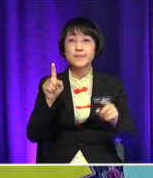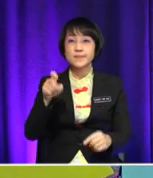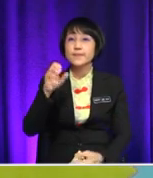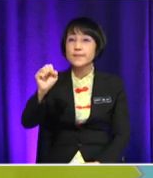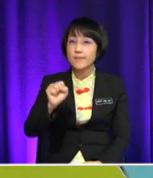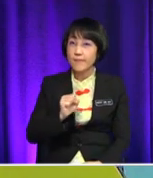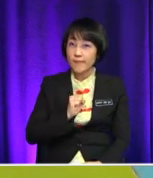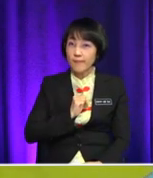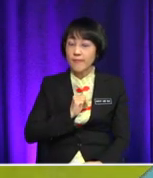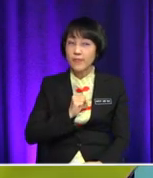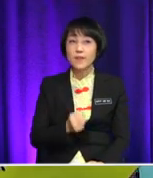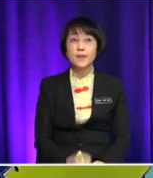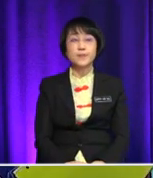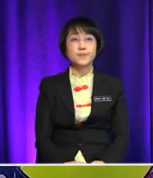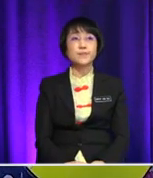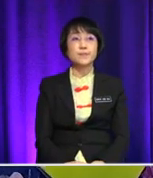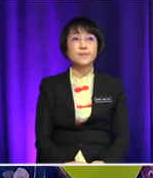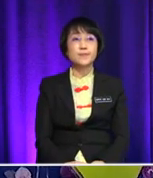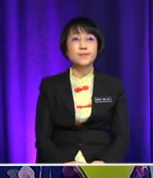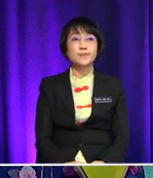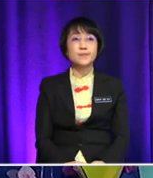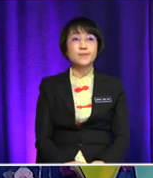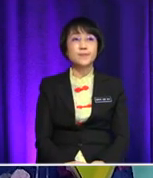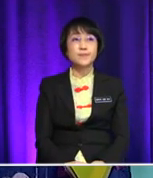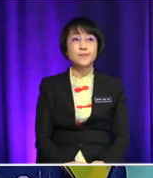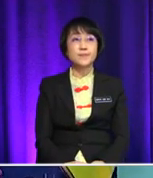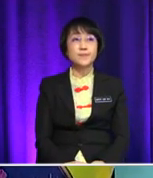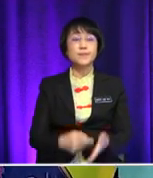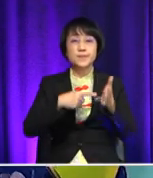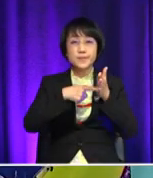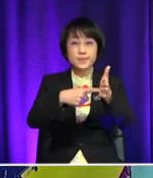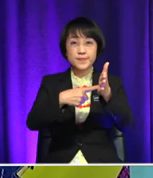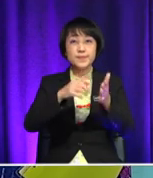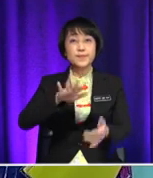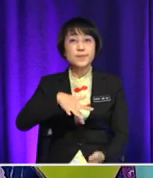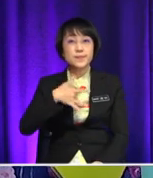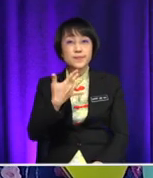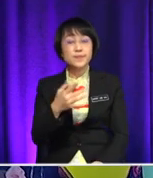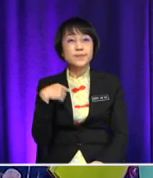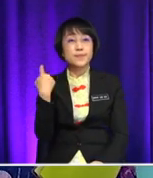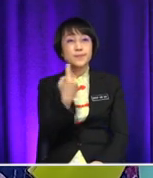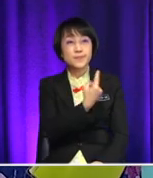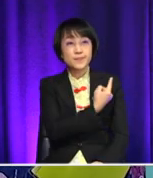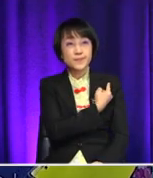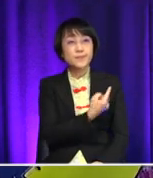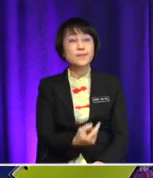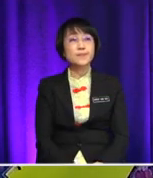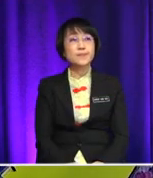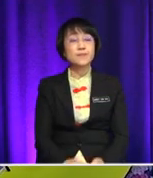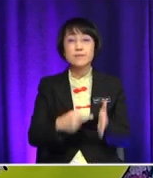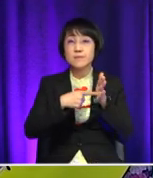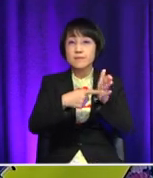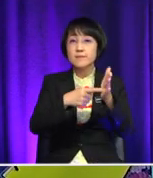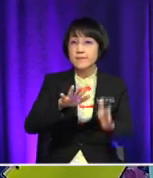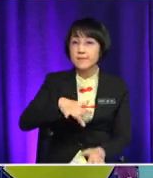Oke kita Tengok balik komunikasi lisan tadi kita karena Tunjukkan perasaan kita ah anak murid saya ini tunjukkan